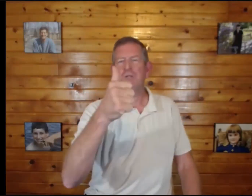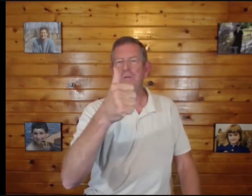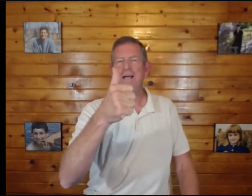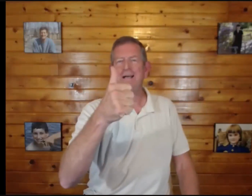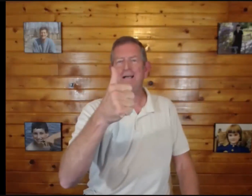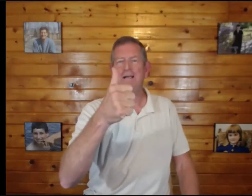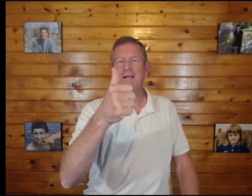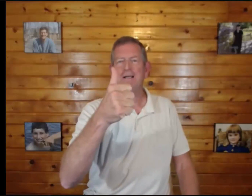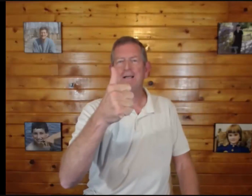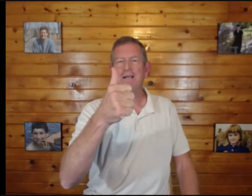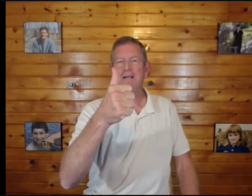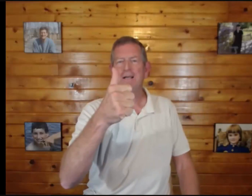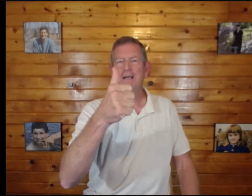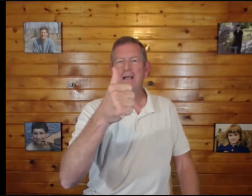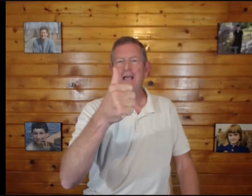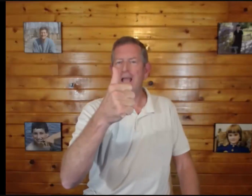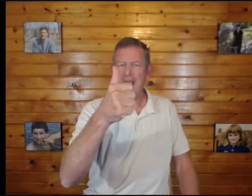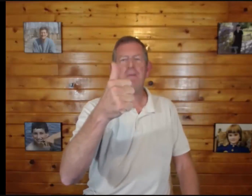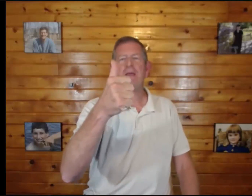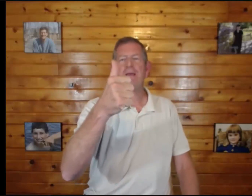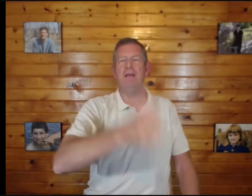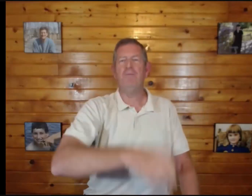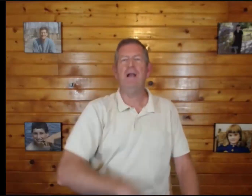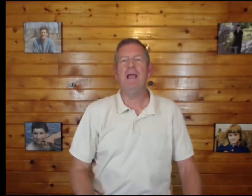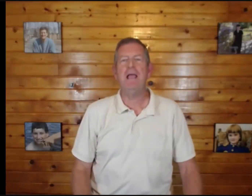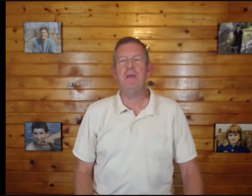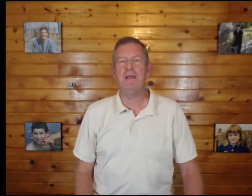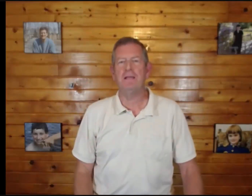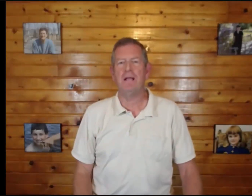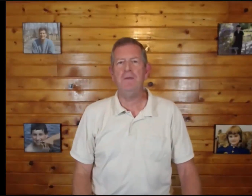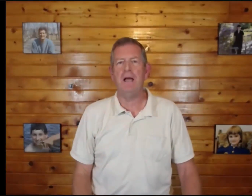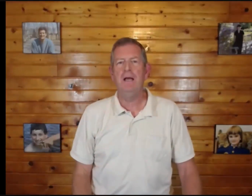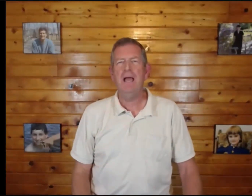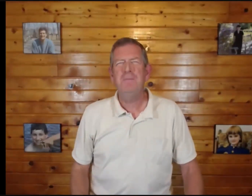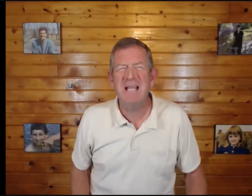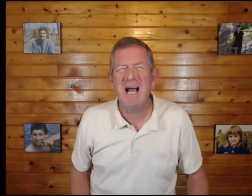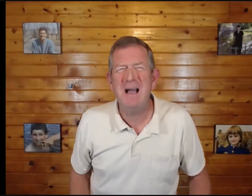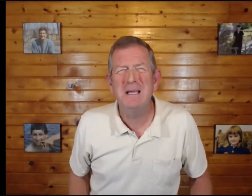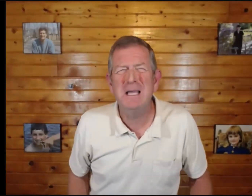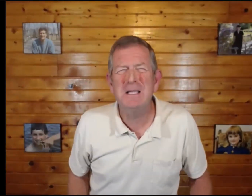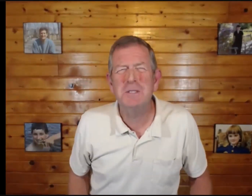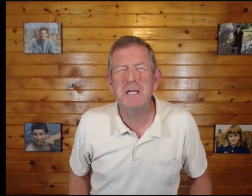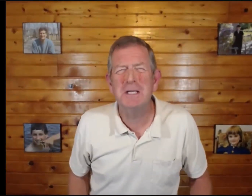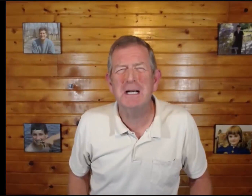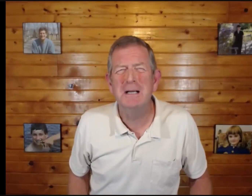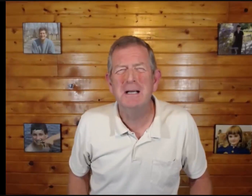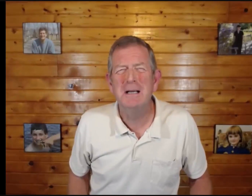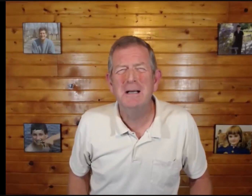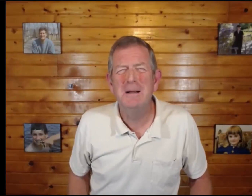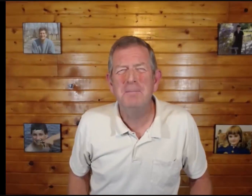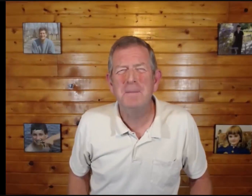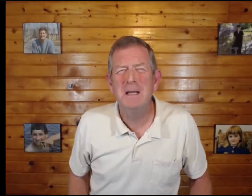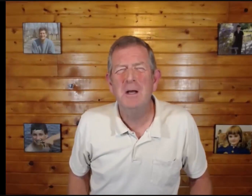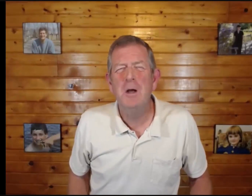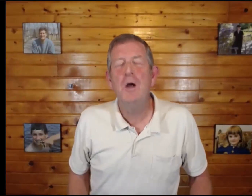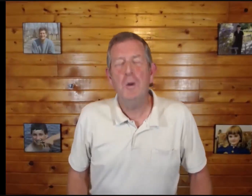quel est celui-là? Aimer, voilà, aimer, très bien. Et puis ça, qu'est-ce que c'est que ça?